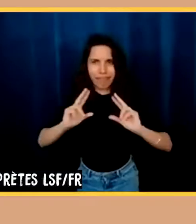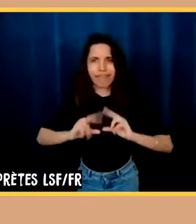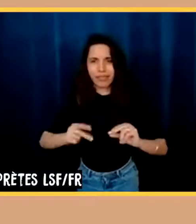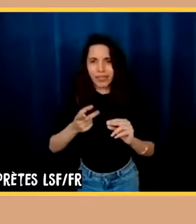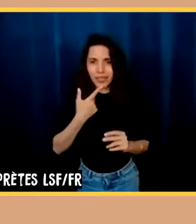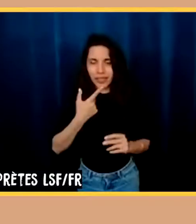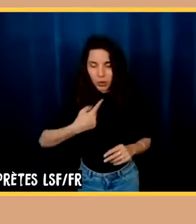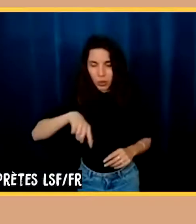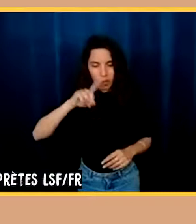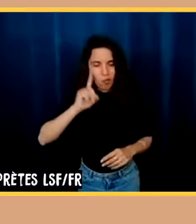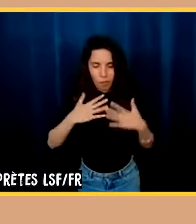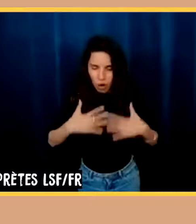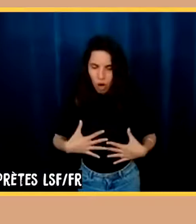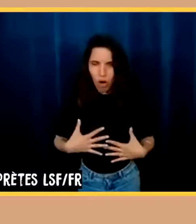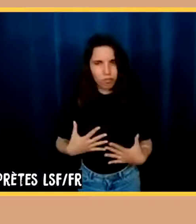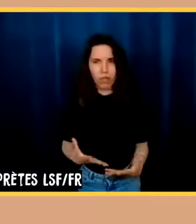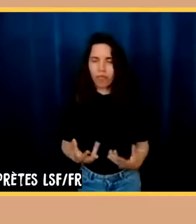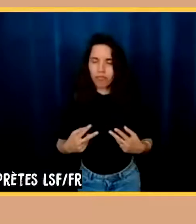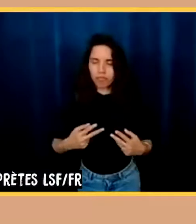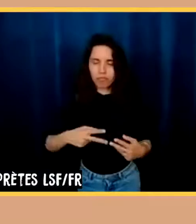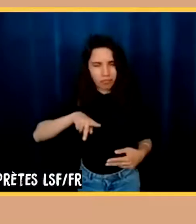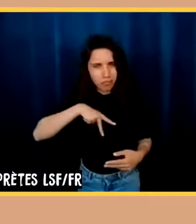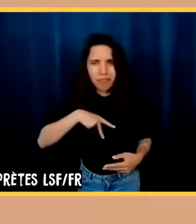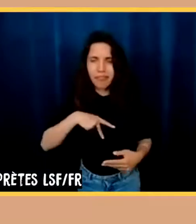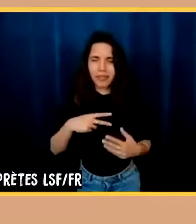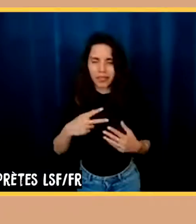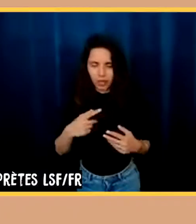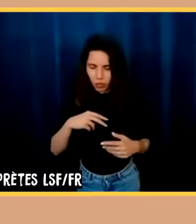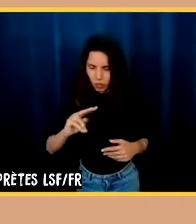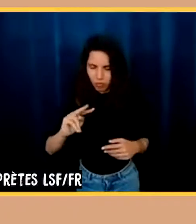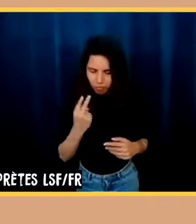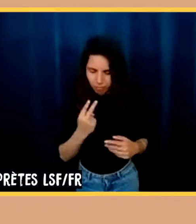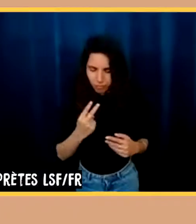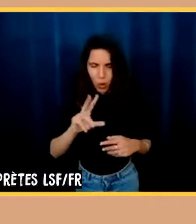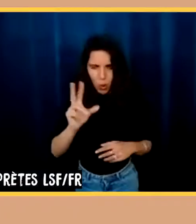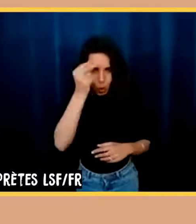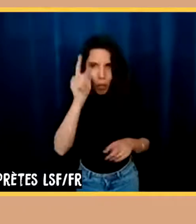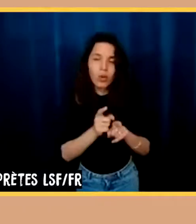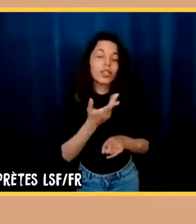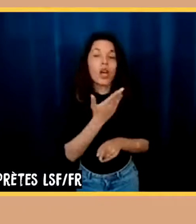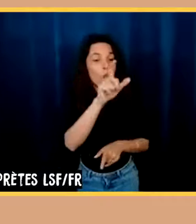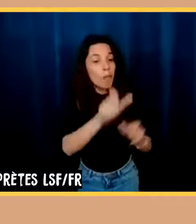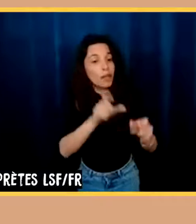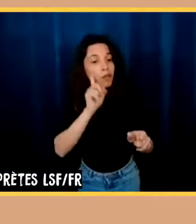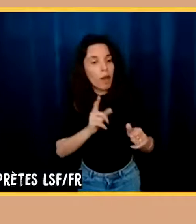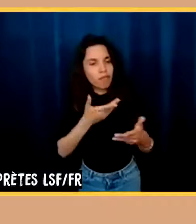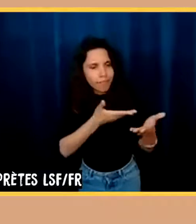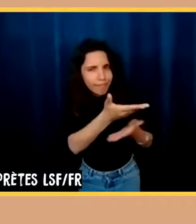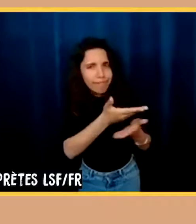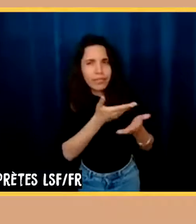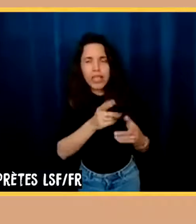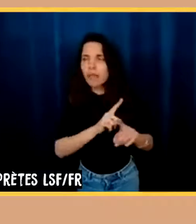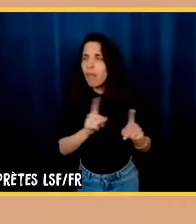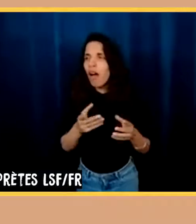se réapproprier nos corps, le comprendre, pouvoir discuter entre nous et pas découvrir, on va